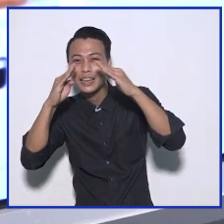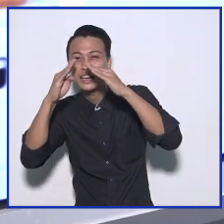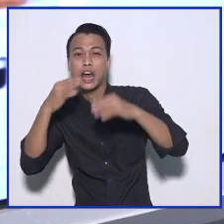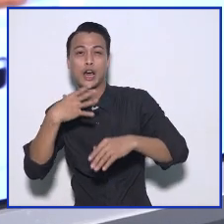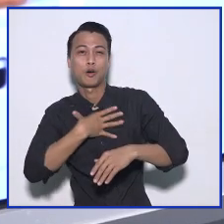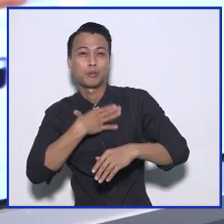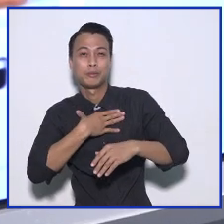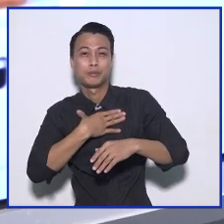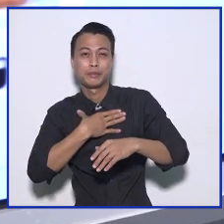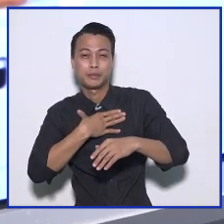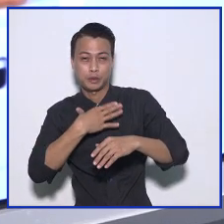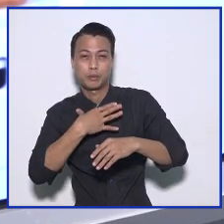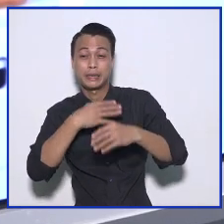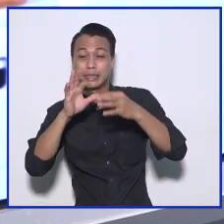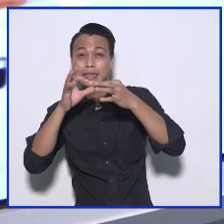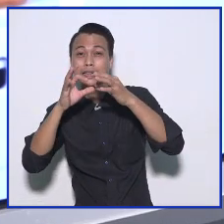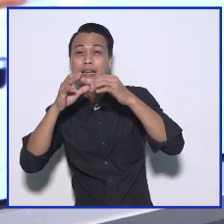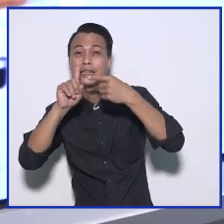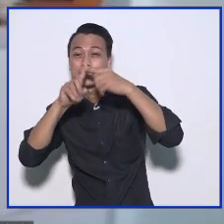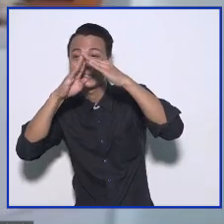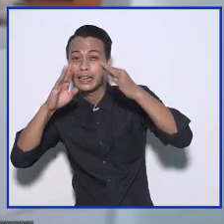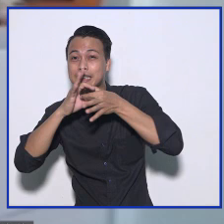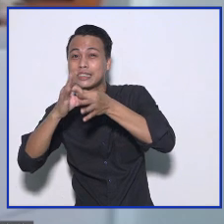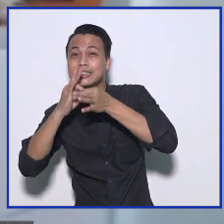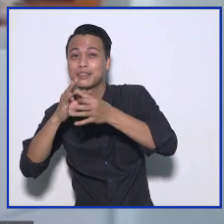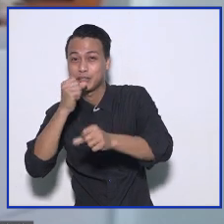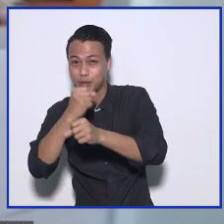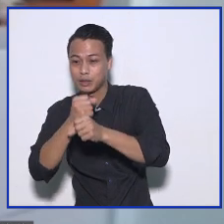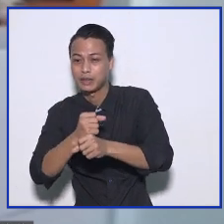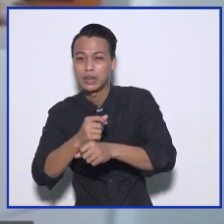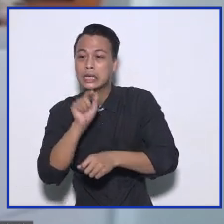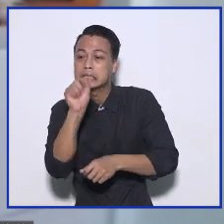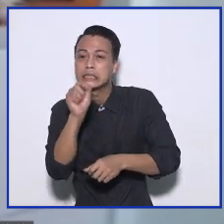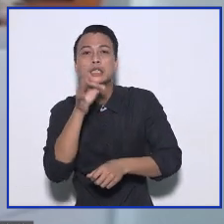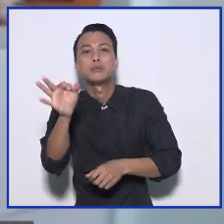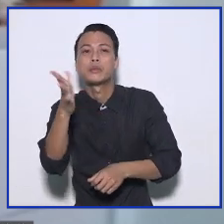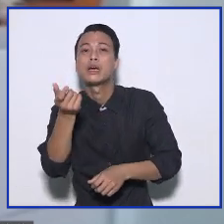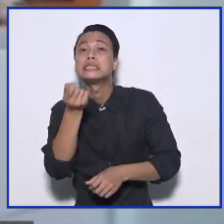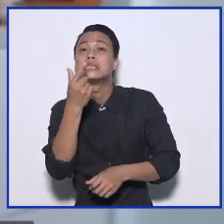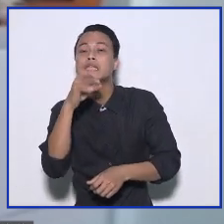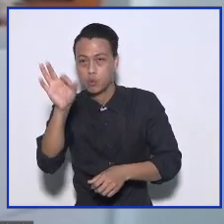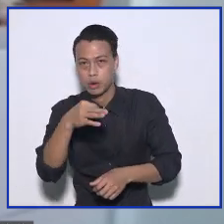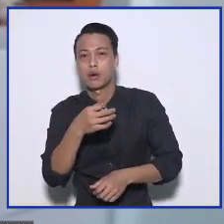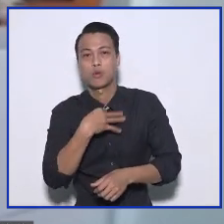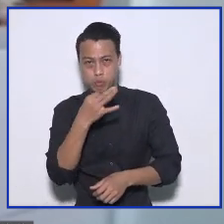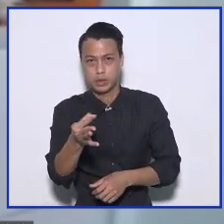ရှိပါတယ်နောက် PPS ဆိုတဲ့ provider purchaser split ဆိုပြီးတော့ payment ကတော့2မျိုးပေါ့ fee for service နဲ့ SSB gateway